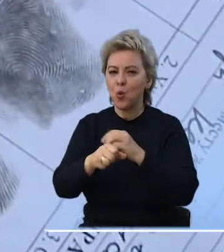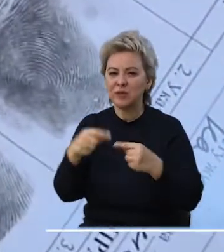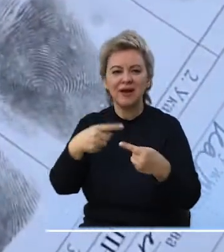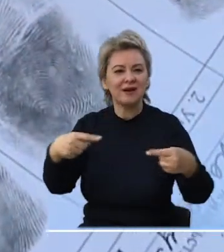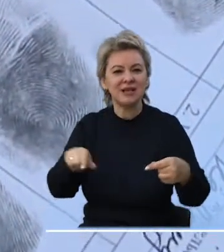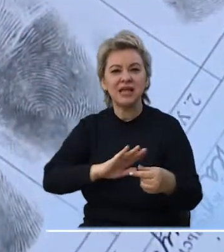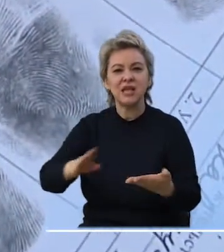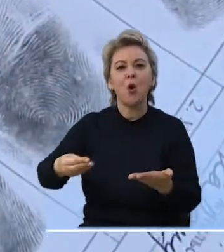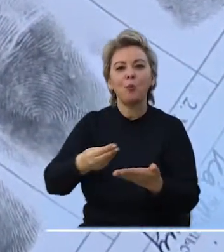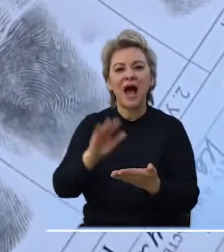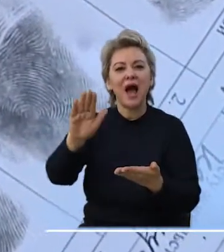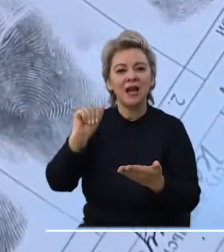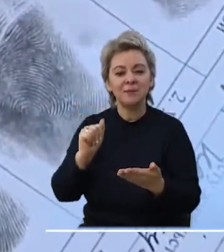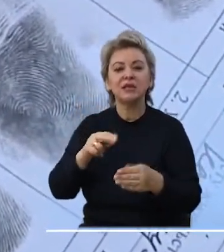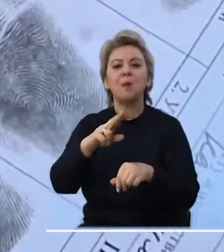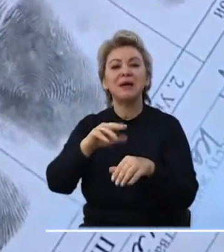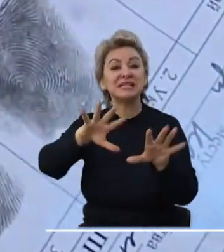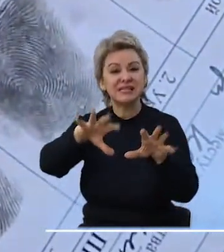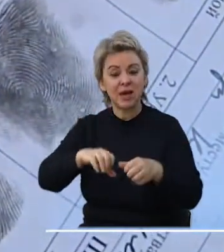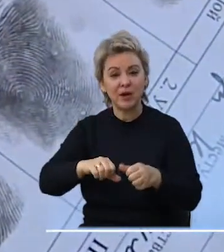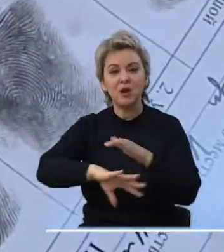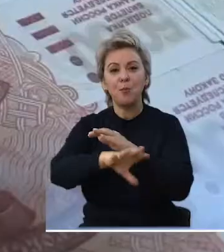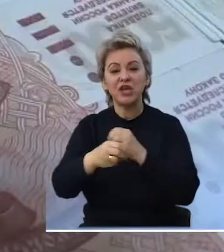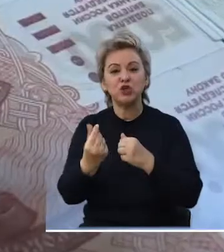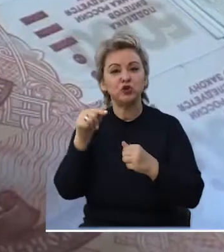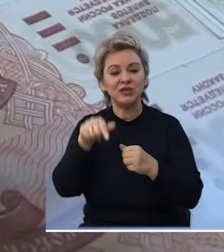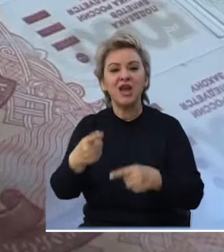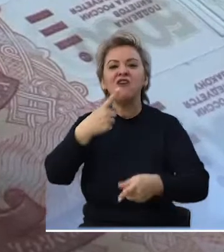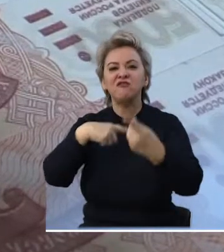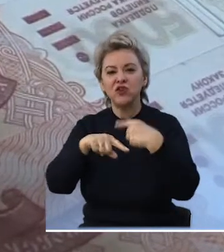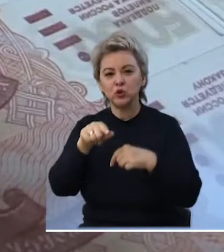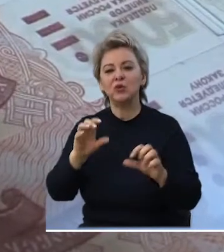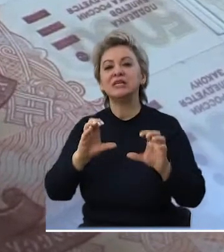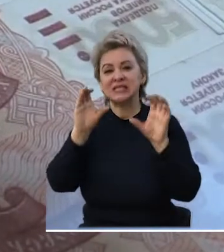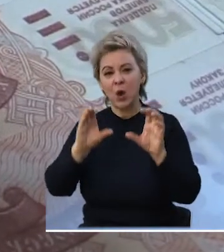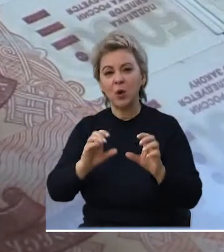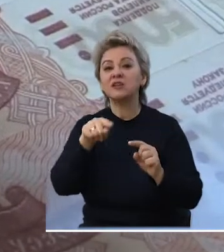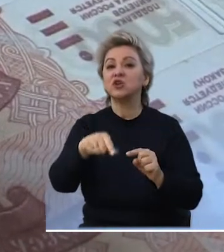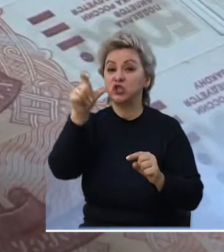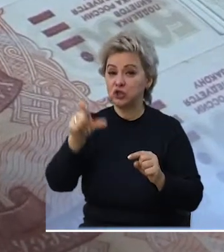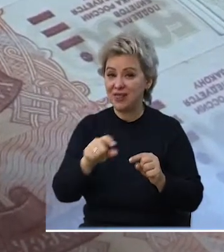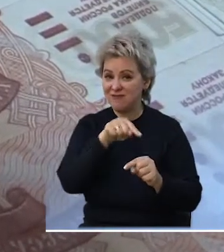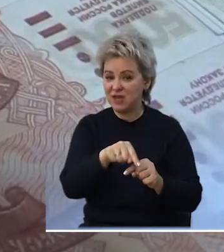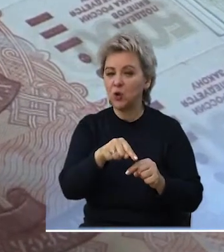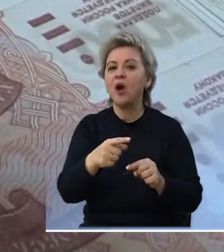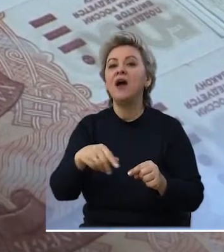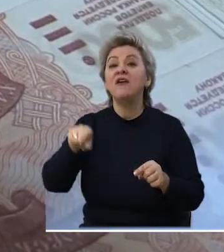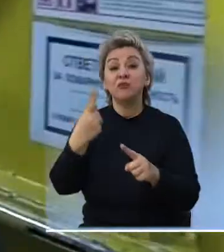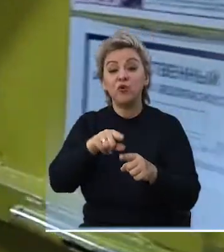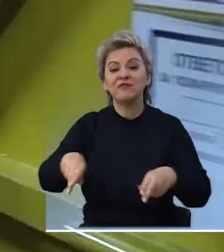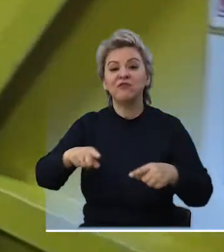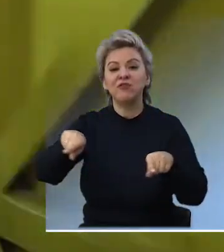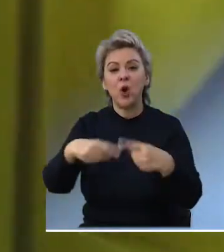угон, кражу и неуплату элементов. Стражи порядка изъяли похищенные деньги и вернули их законному владельцу. В отношении